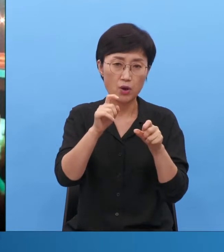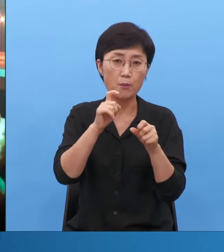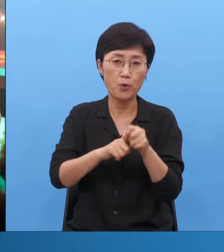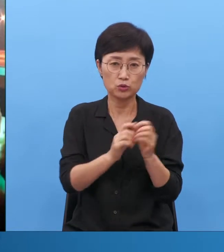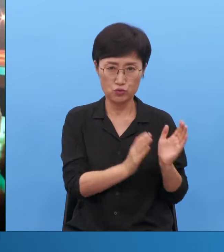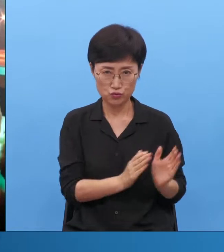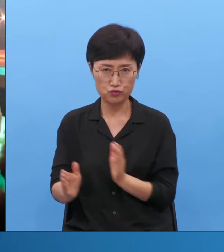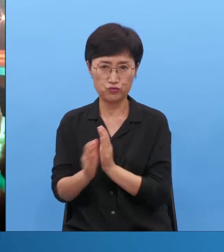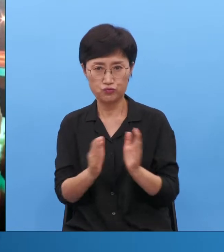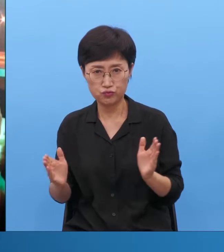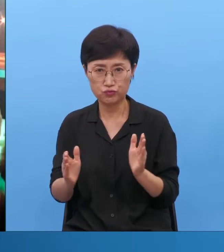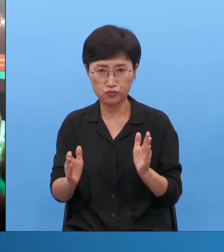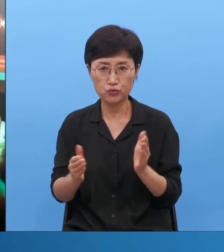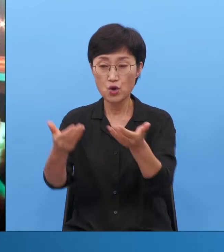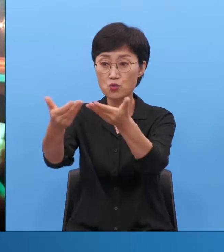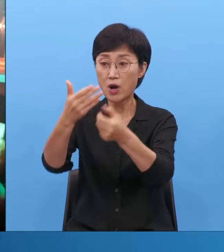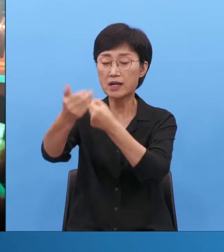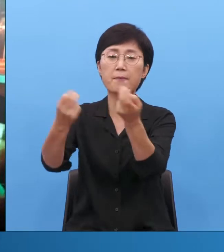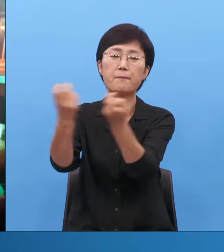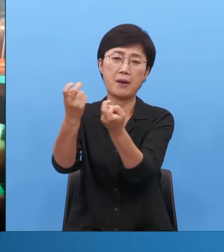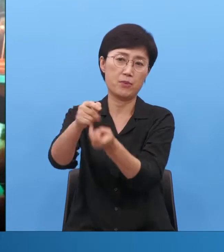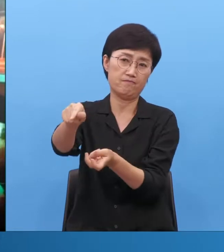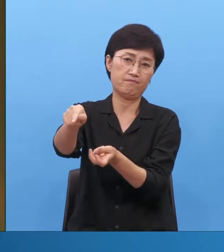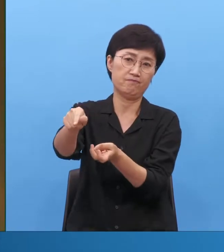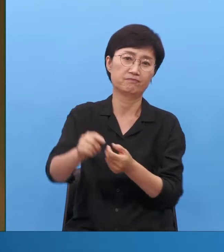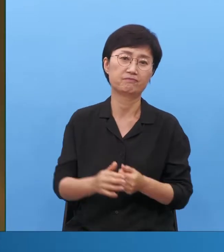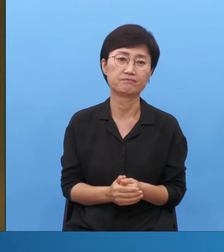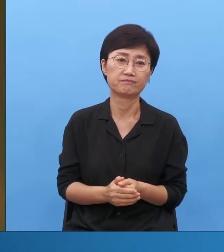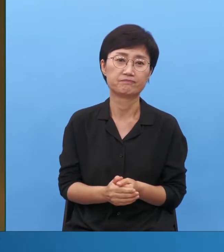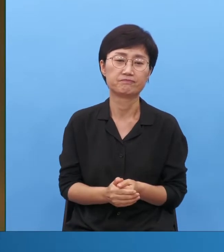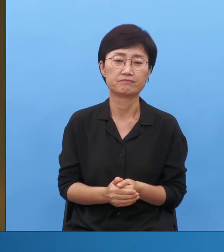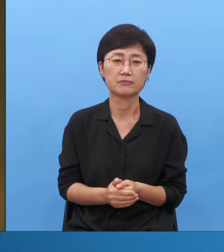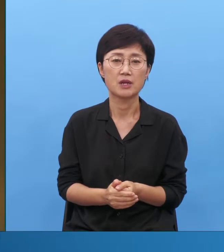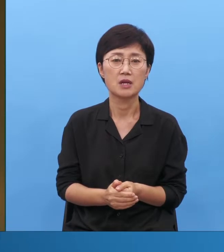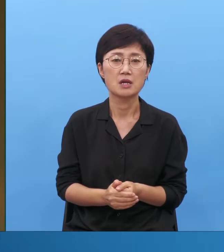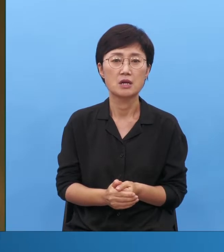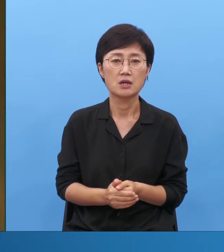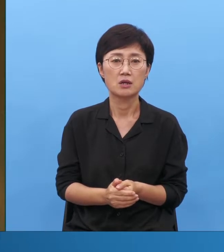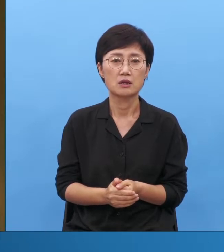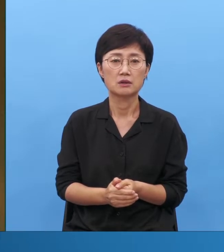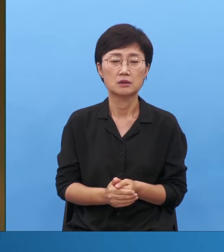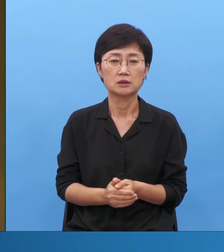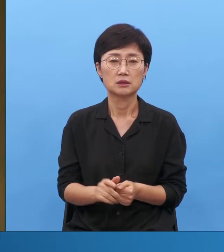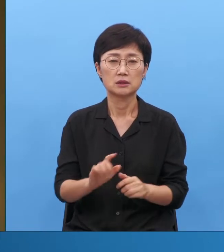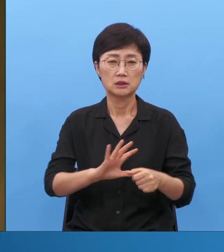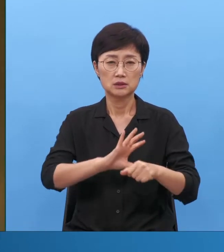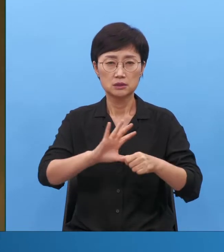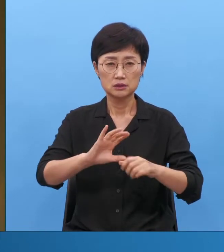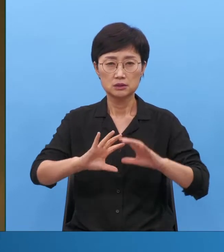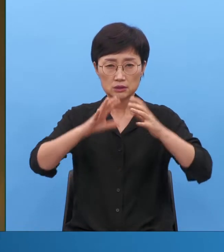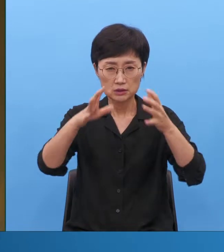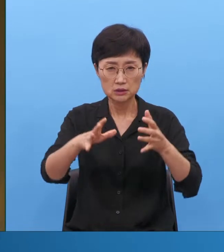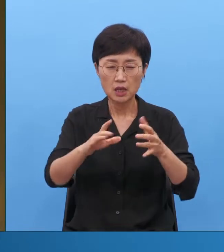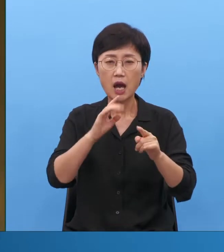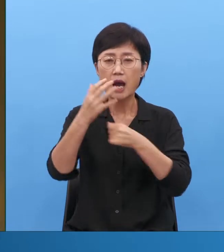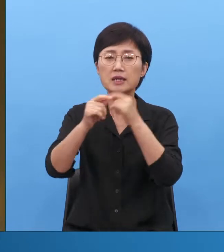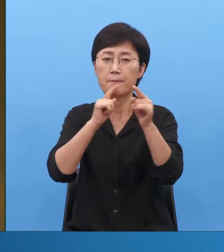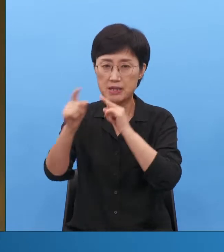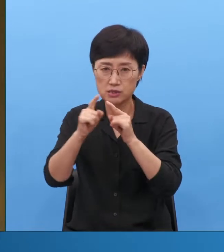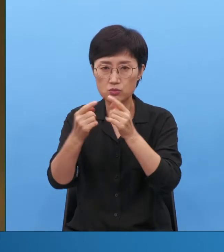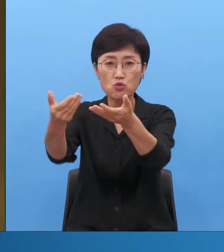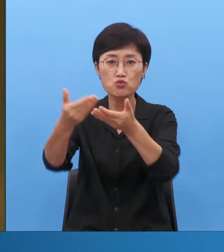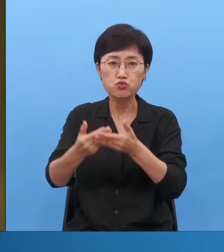Бог приготавливает мой сосуд ко всемирной евангелизации. Благодарю пастора Рю за такое сильное, уникальное послание,